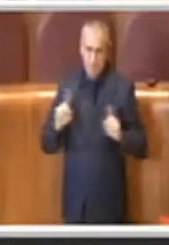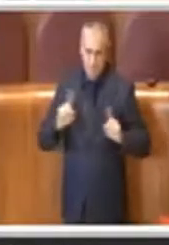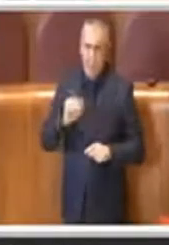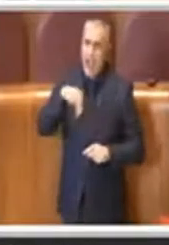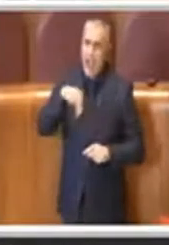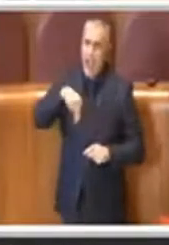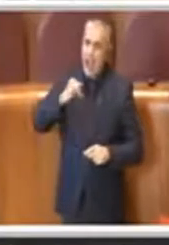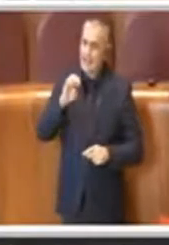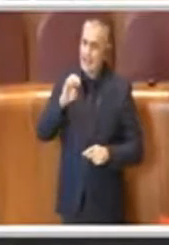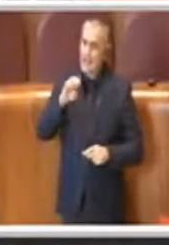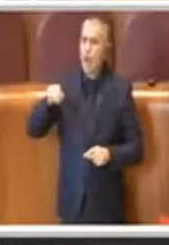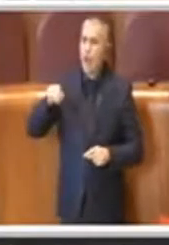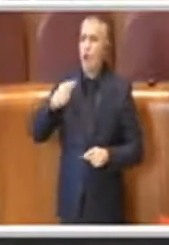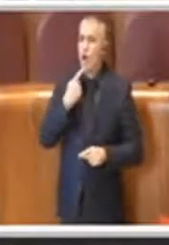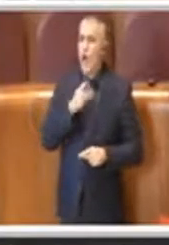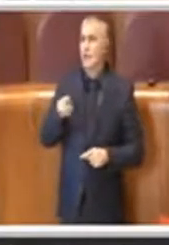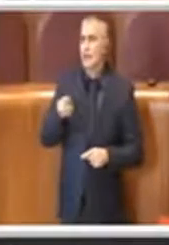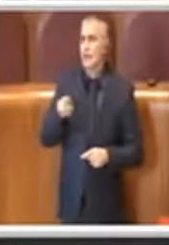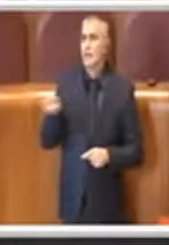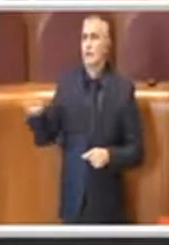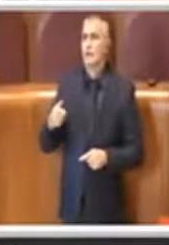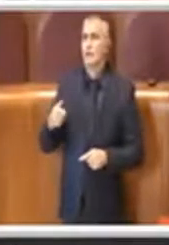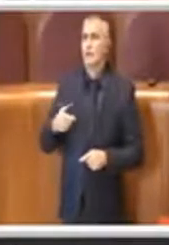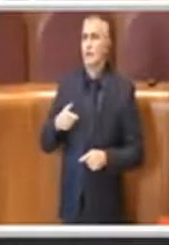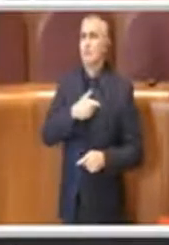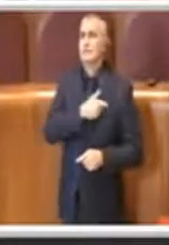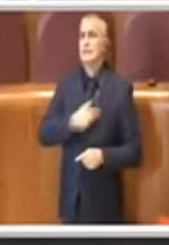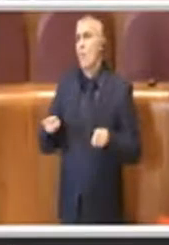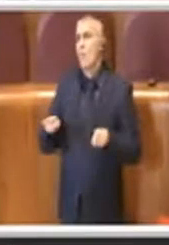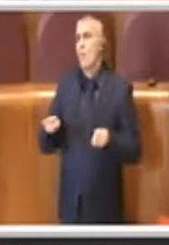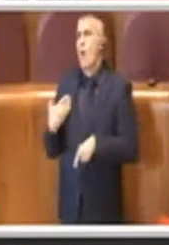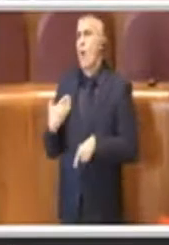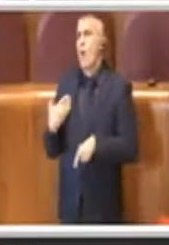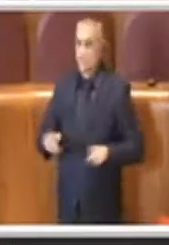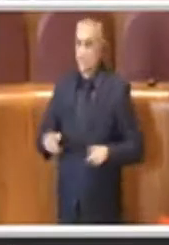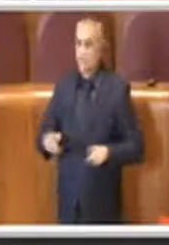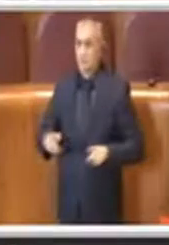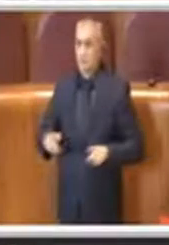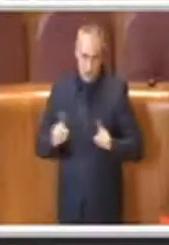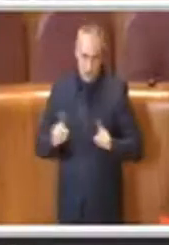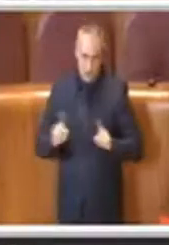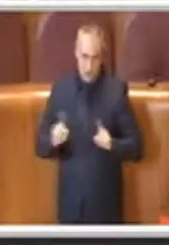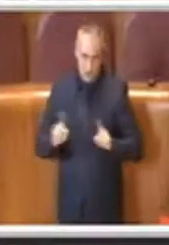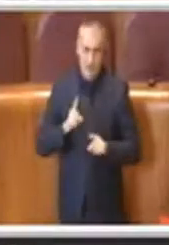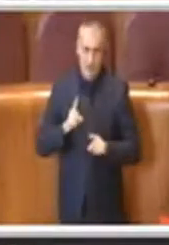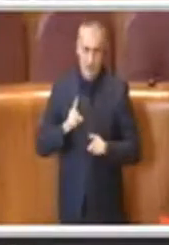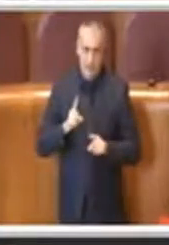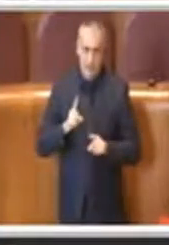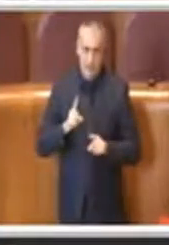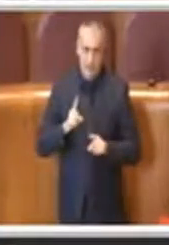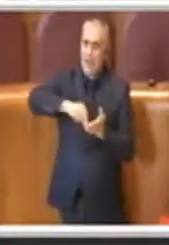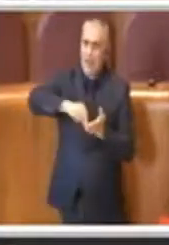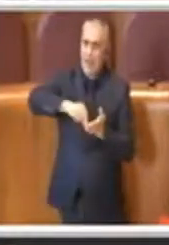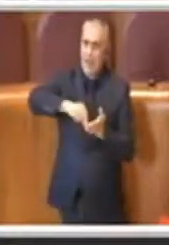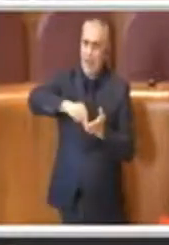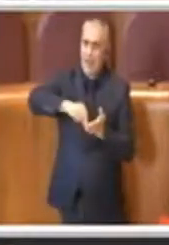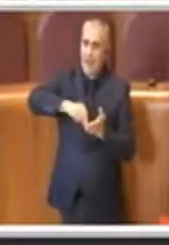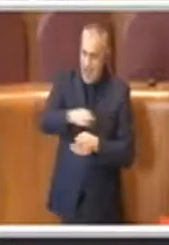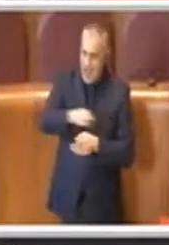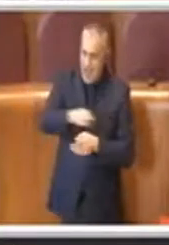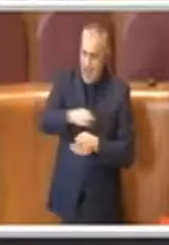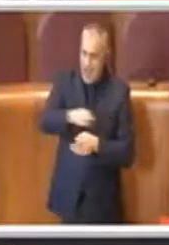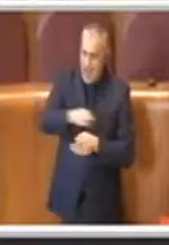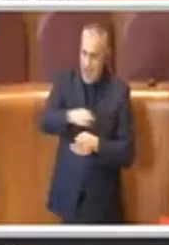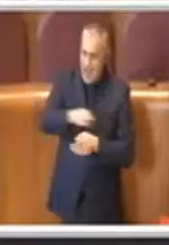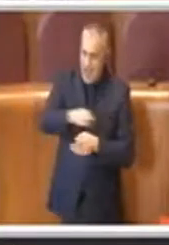è un semplice consigliere. Secondo me dobbiamo farlo come è stato fatto, con delibera d'aula, magari anche degli stessi firmatari, però